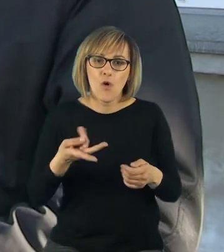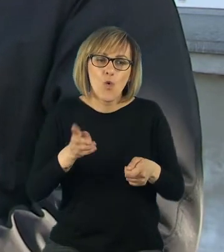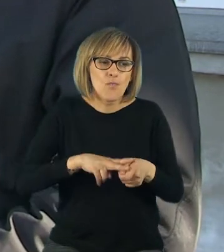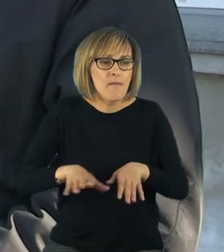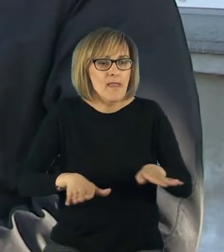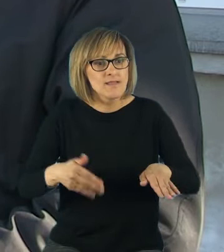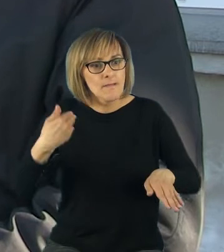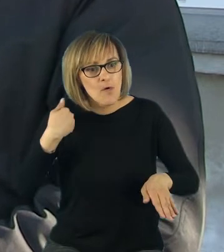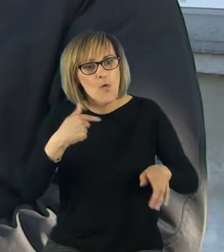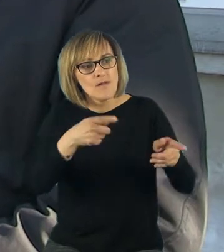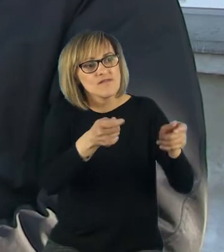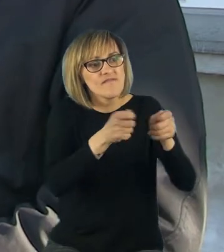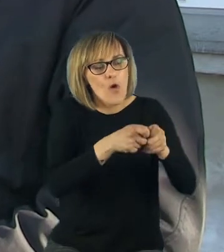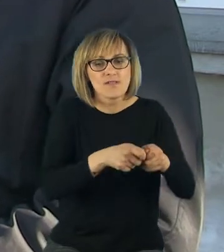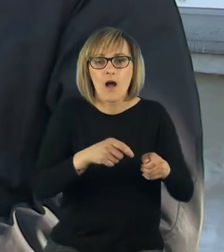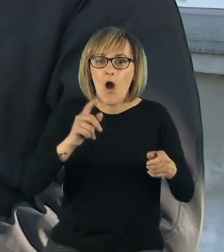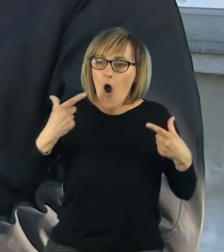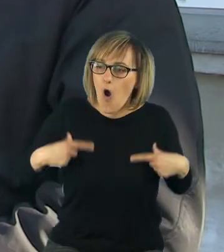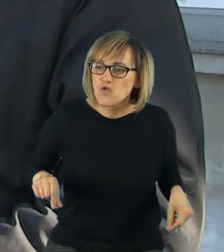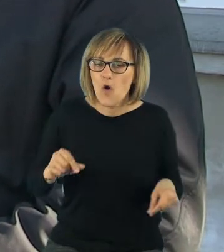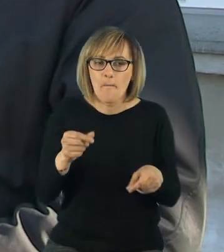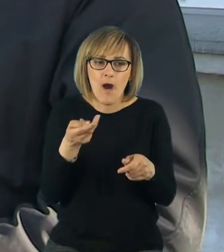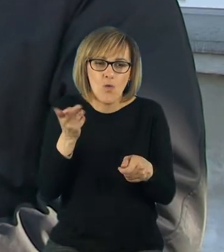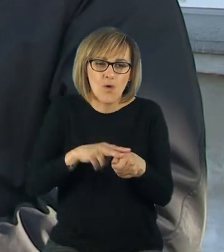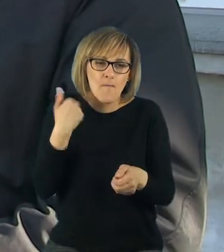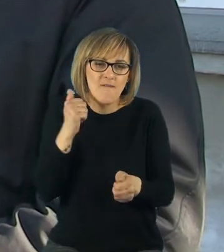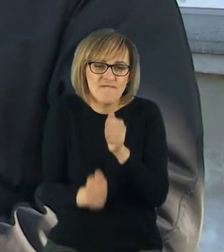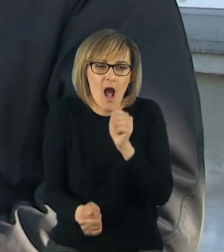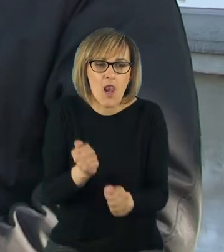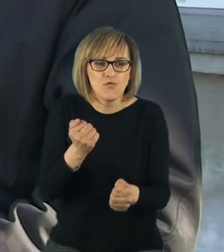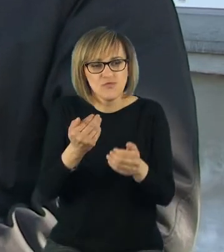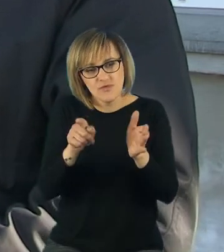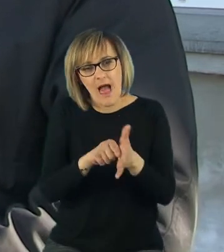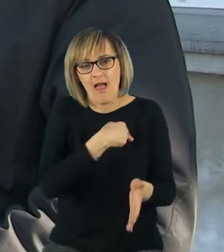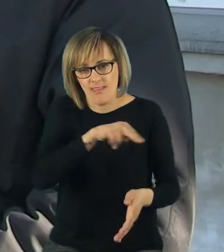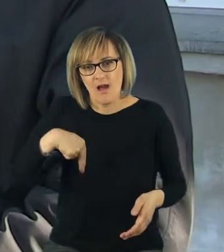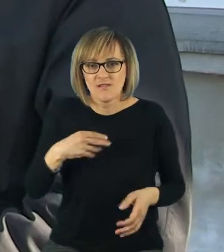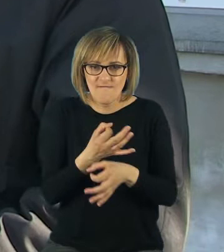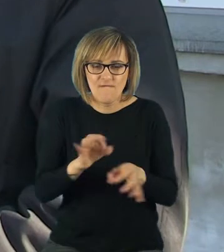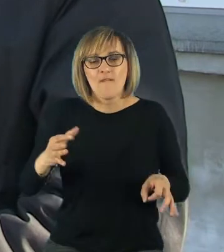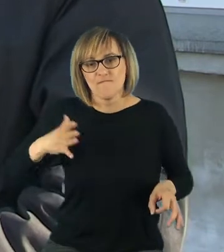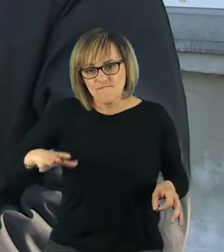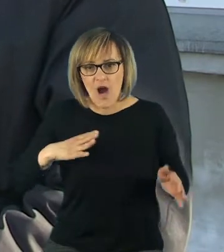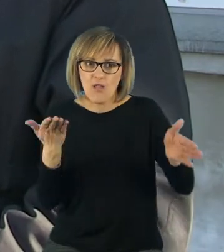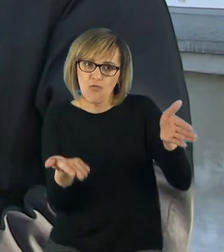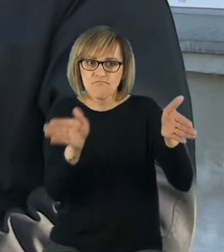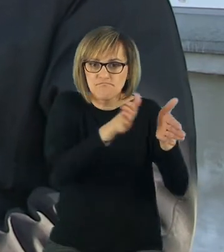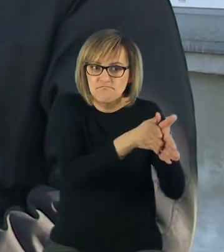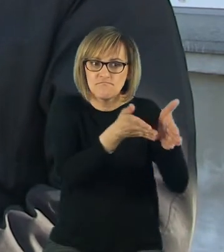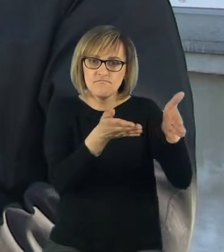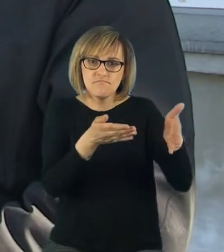które wiemy, że jest związane z tą konspiracją sprzed kilkudziesięciu lat, warto każde z tych miejsc uczcić,